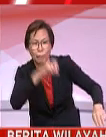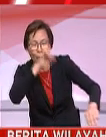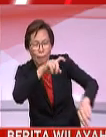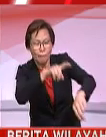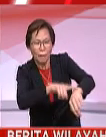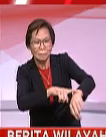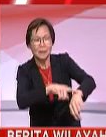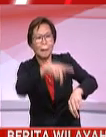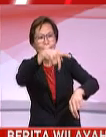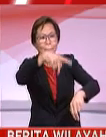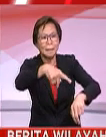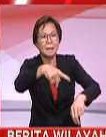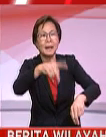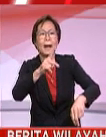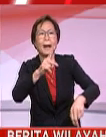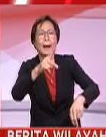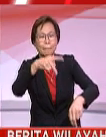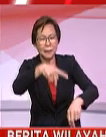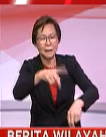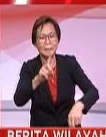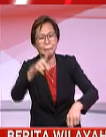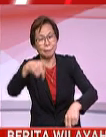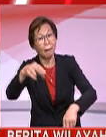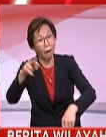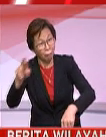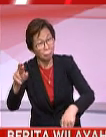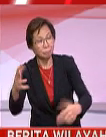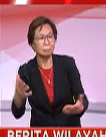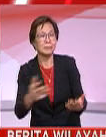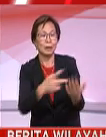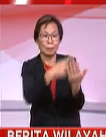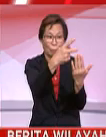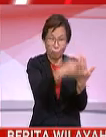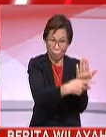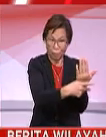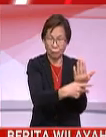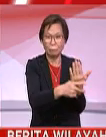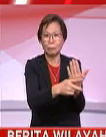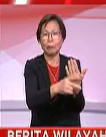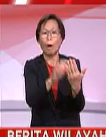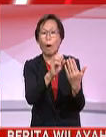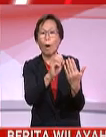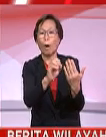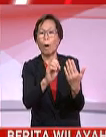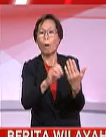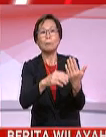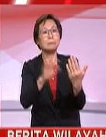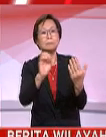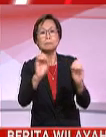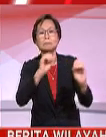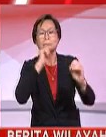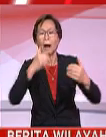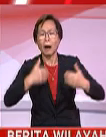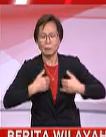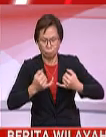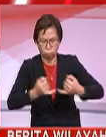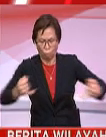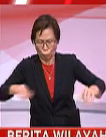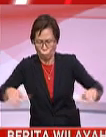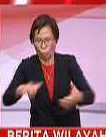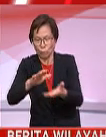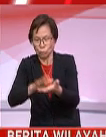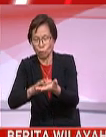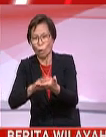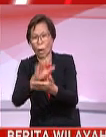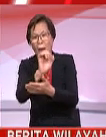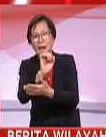tempoh pengajaran dan pembelajaran di rumah PDPR. Antaranya inisiatif PDPR secara offline atau luar talian yang dilaksanakan Sekolah